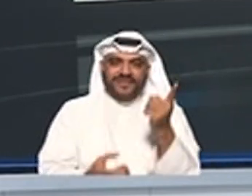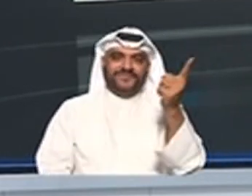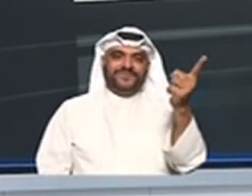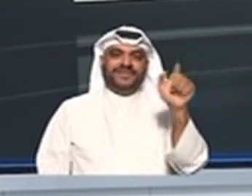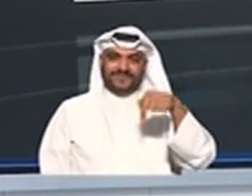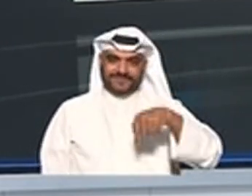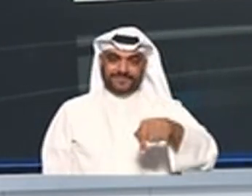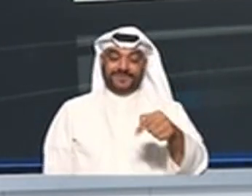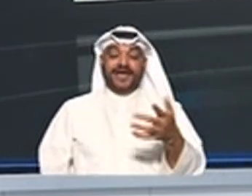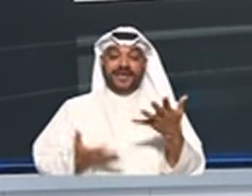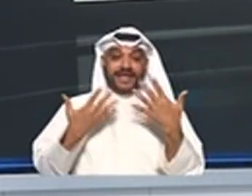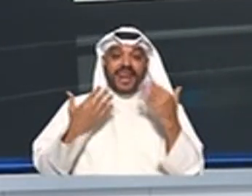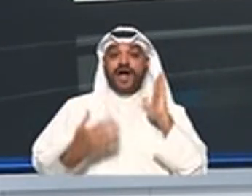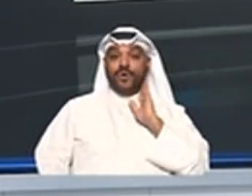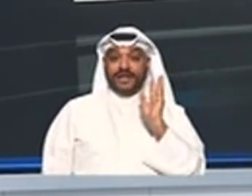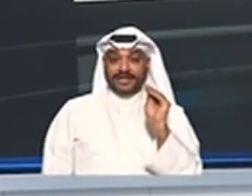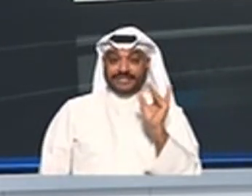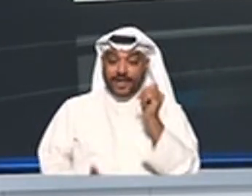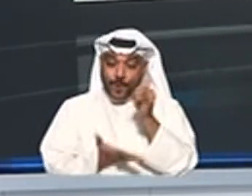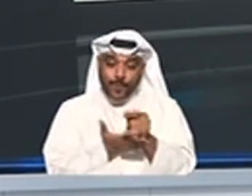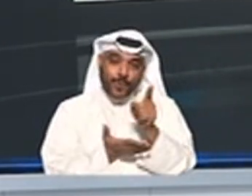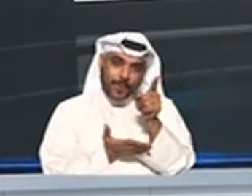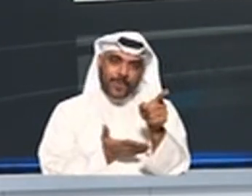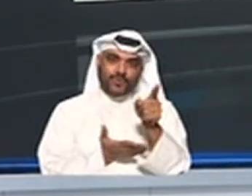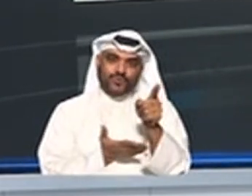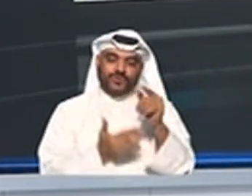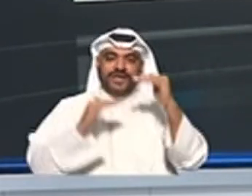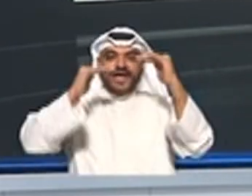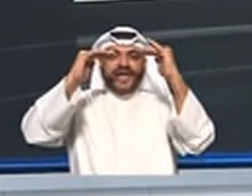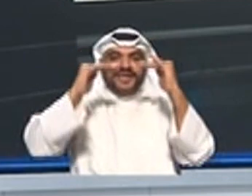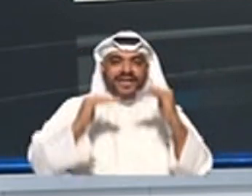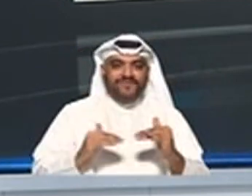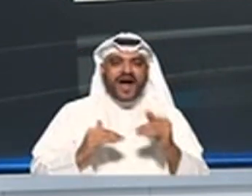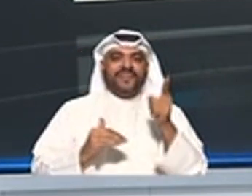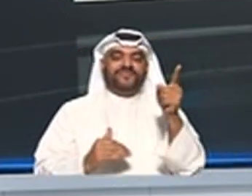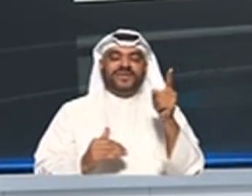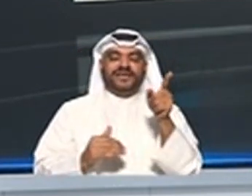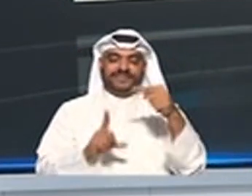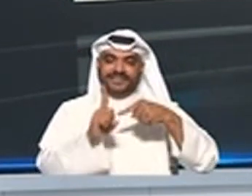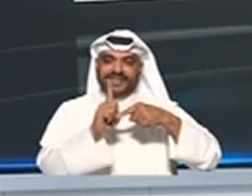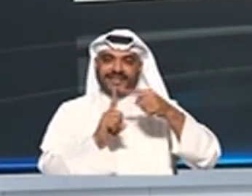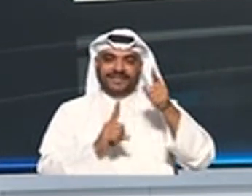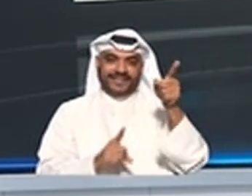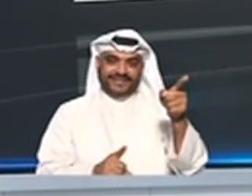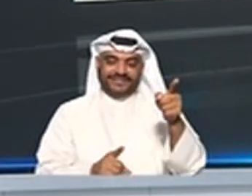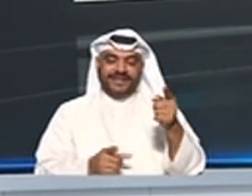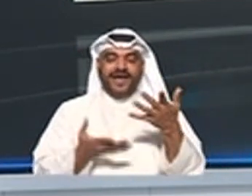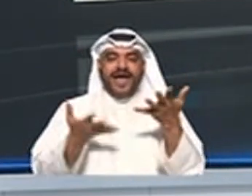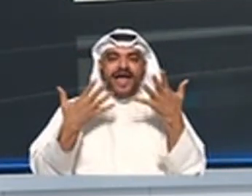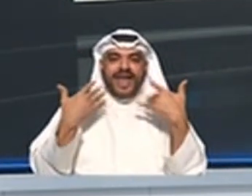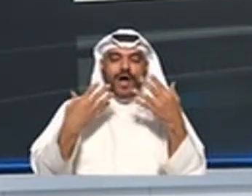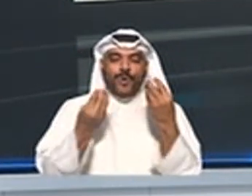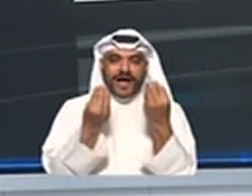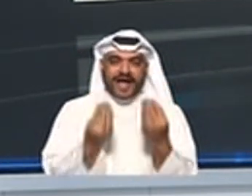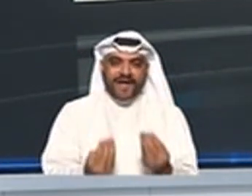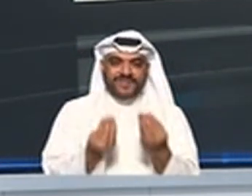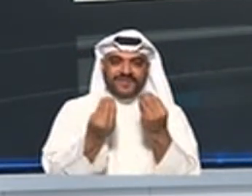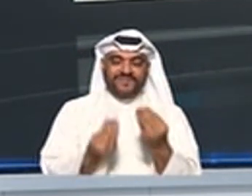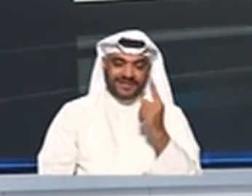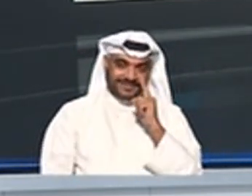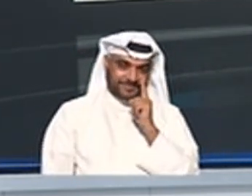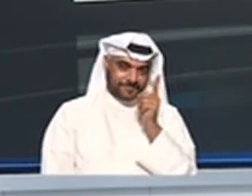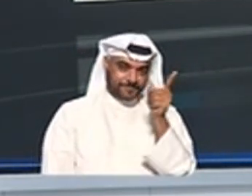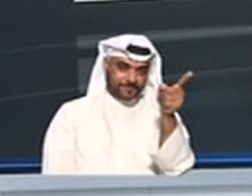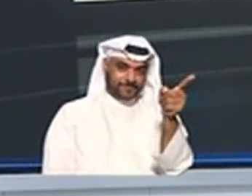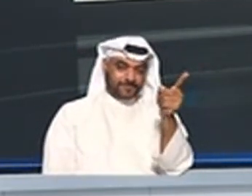عودة الهواء الكوس من 6 إلى 30 كيلو متر في الساعة. رياح جنوبية شرقية خفيفة إلى معتدلة متقلبة الاتجاه بين الحين والآخر